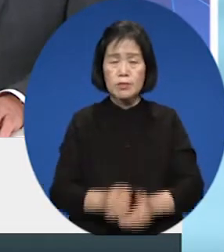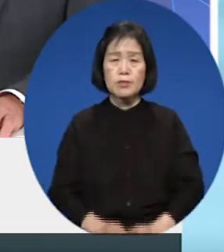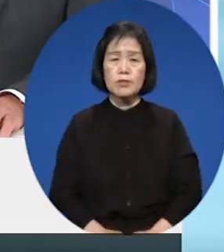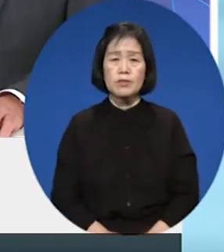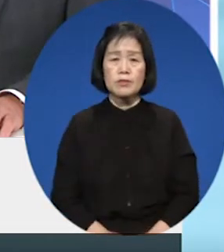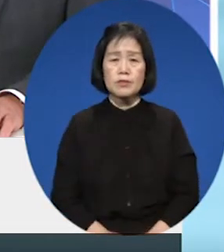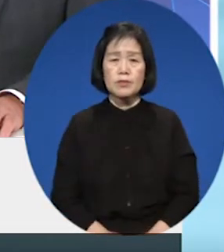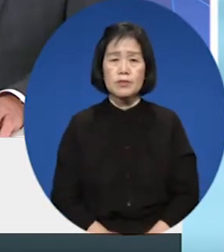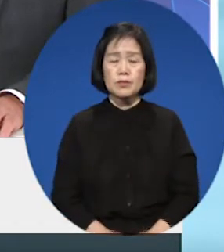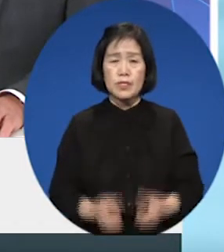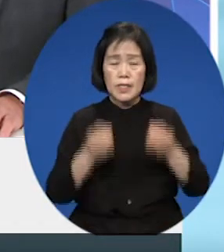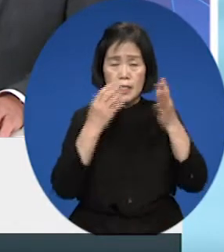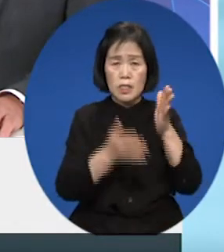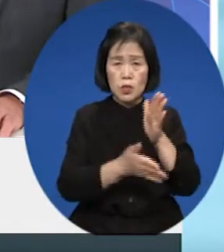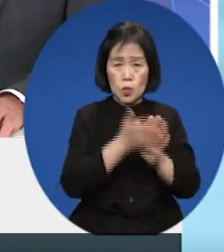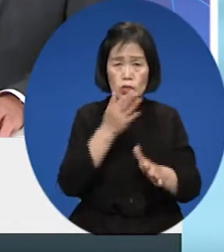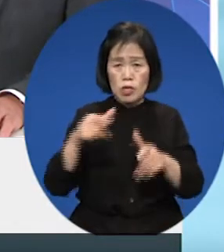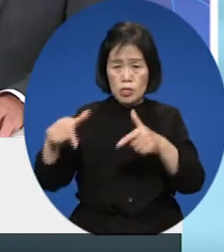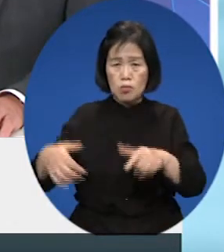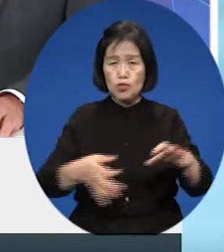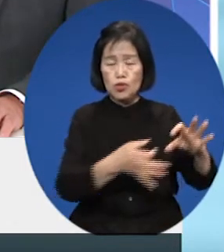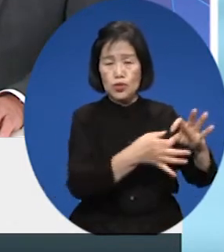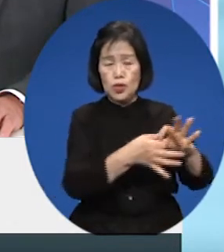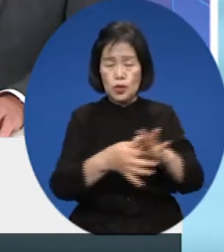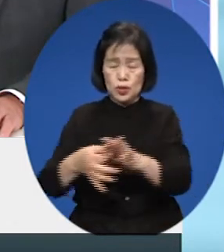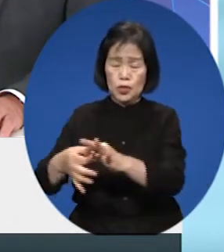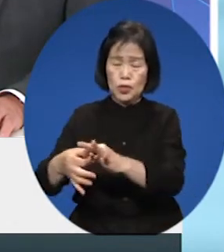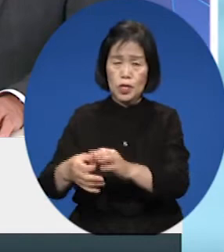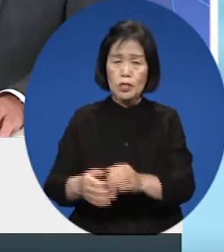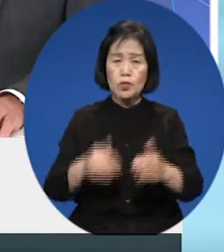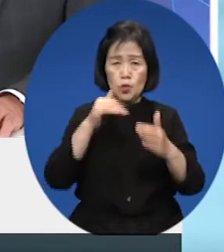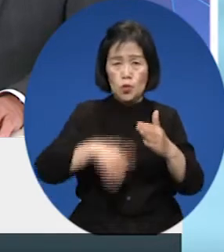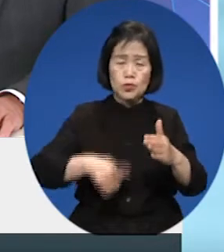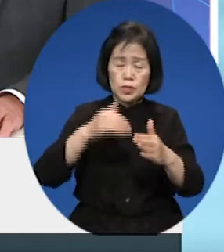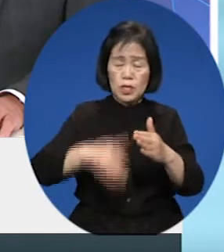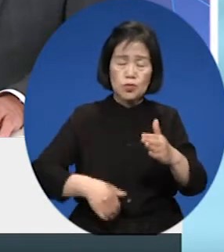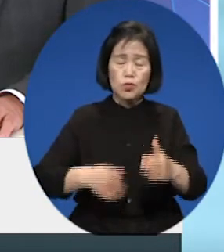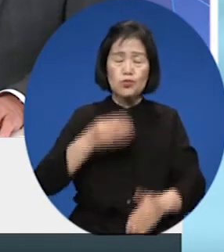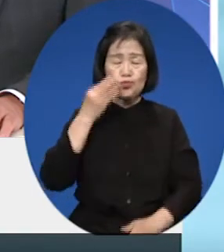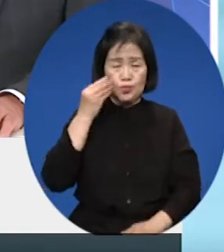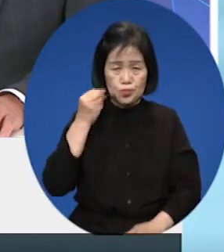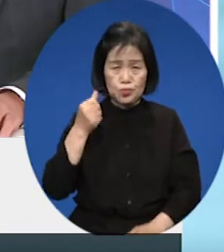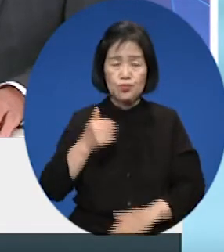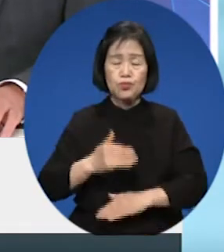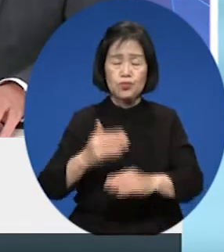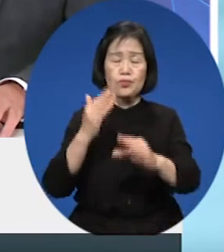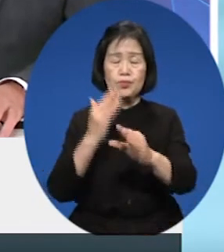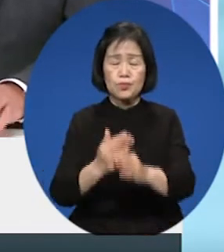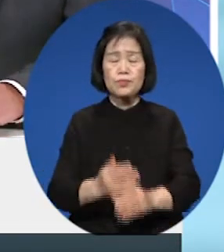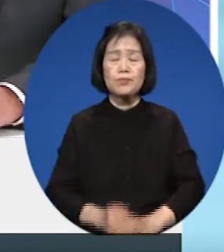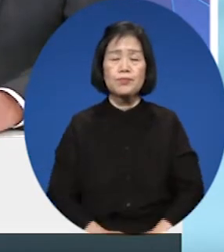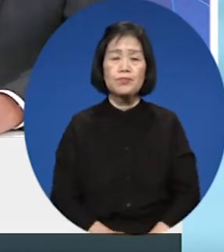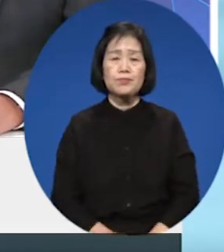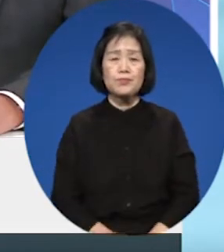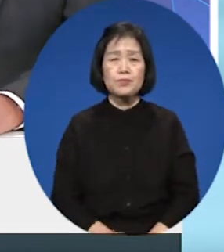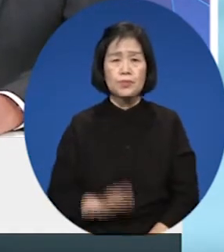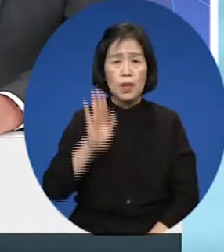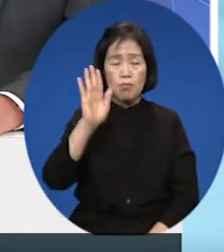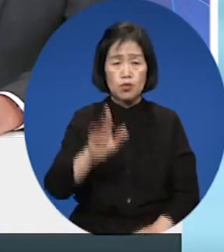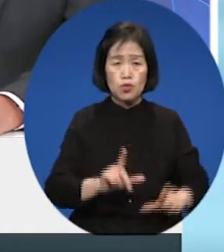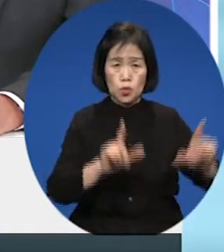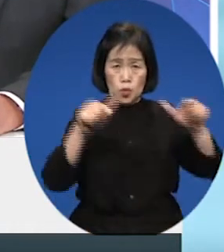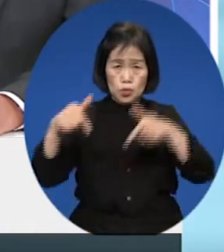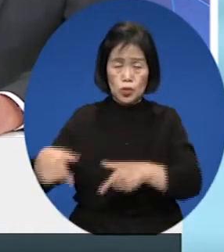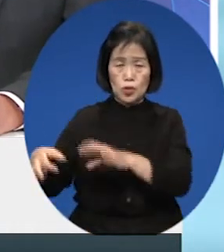와 사법권을 연결하는 방송 3국간 도로공사 도 아쉬운 좋진 저렇게 진행되고 있습니다 아 향후 동서를 연결하는